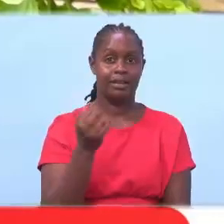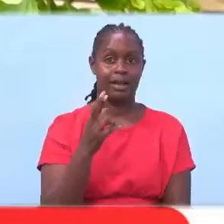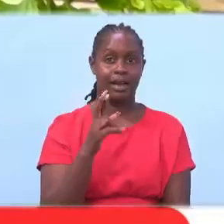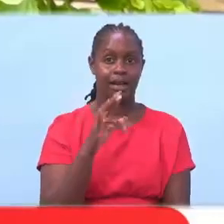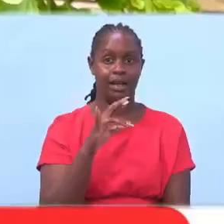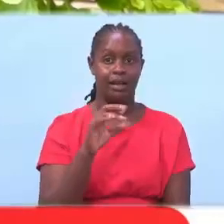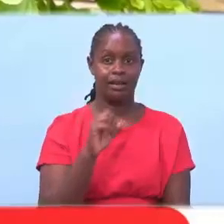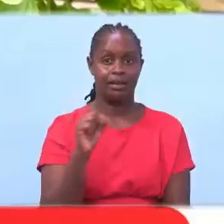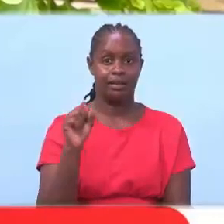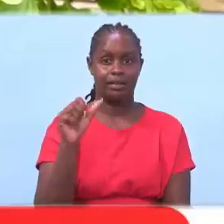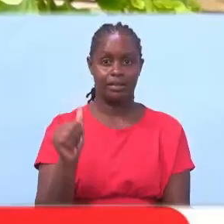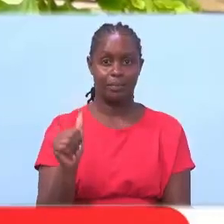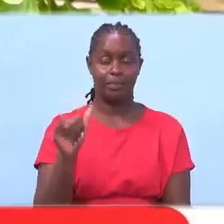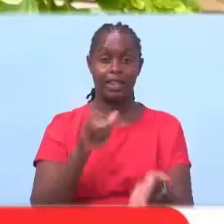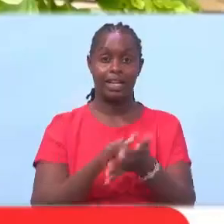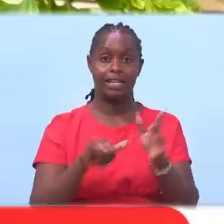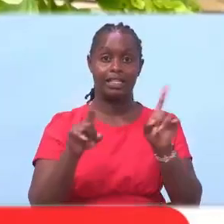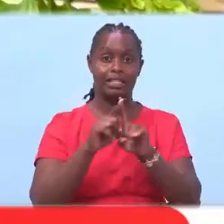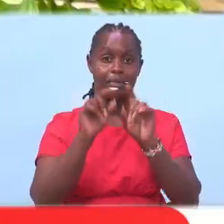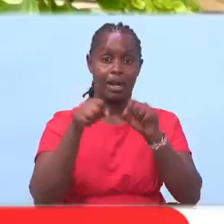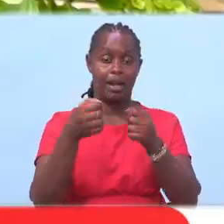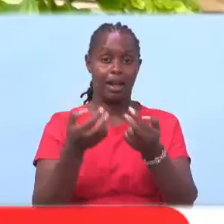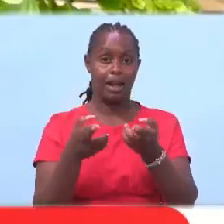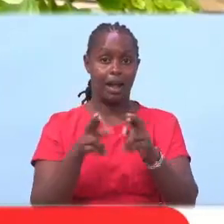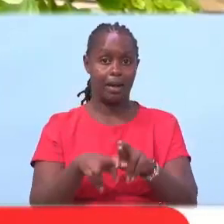be on the radar for all responders.